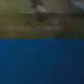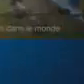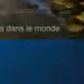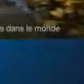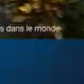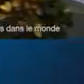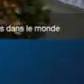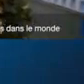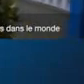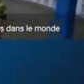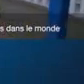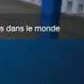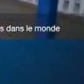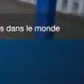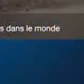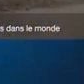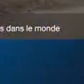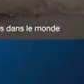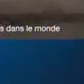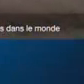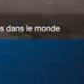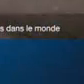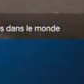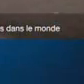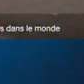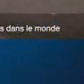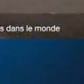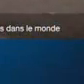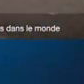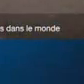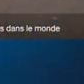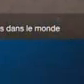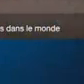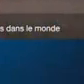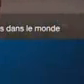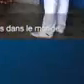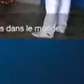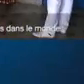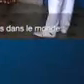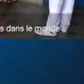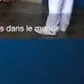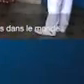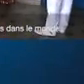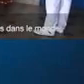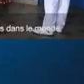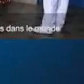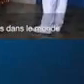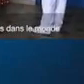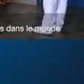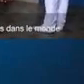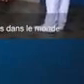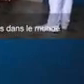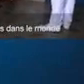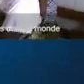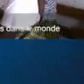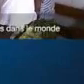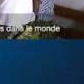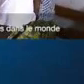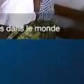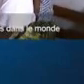Ce 17 novembre marque la journée mondiale de lutte contre l'épilepsie, une maladie qui touche 50 millions de personnes dans le monde mais qui reste encore